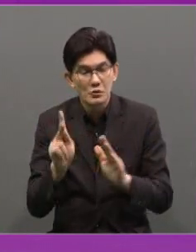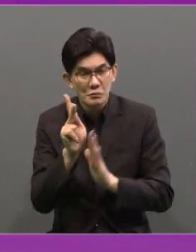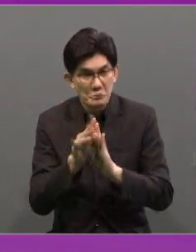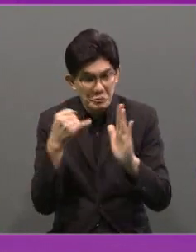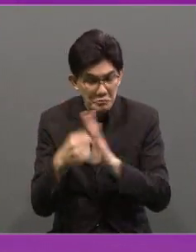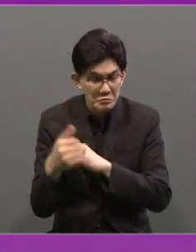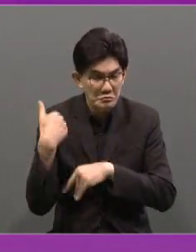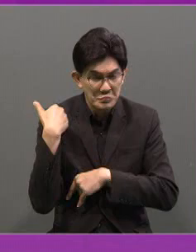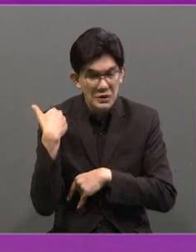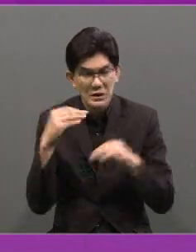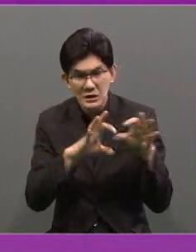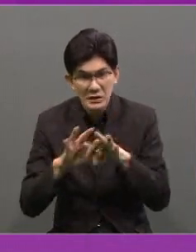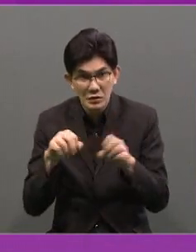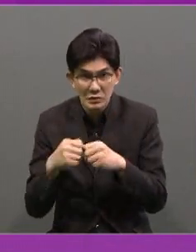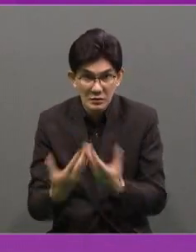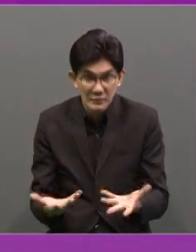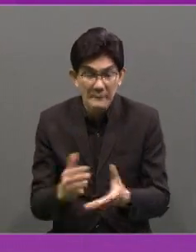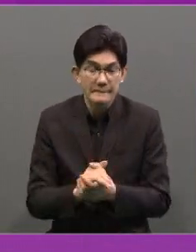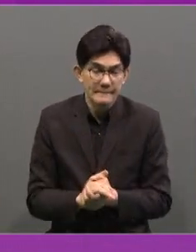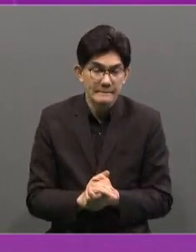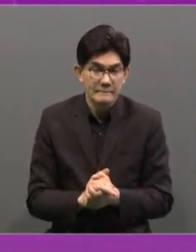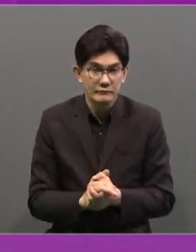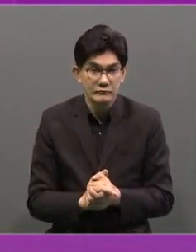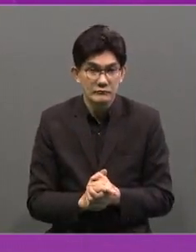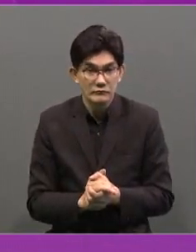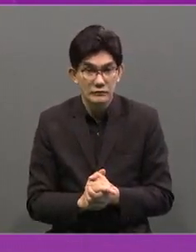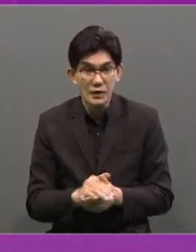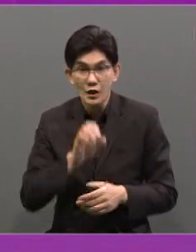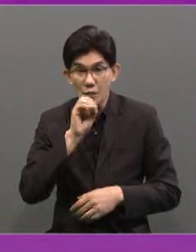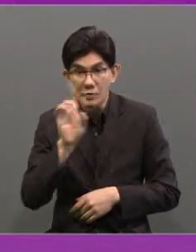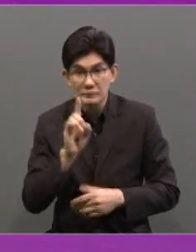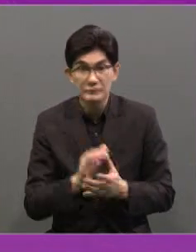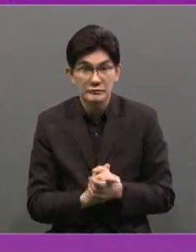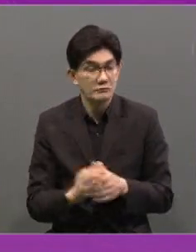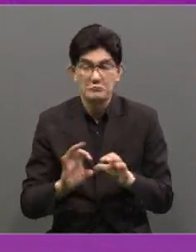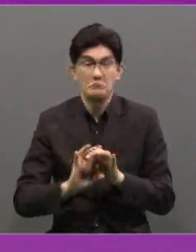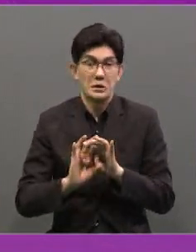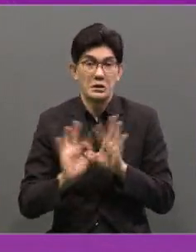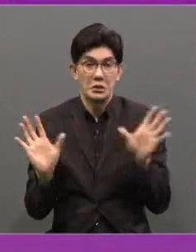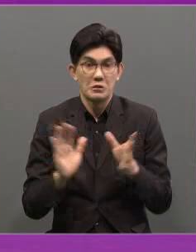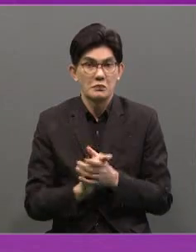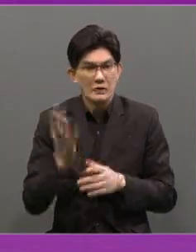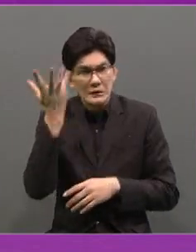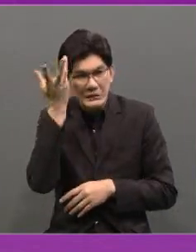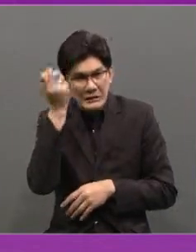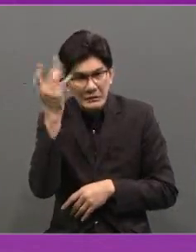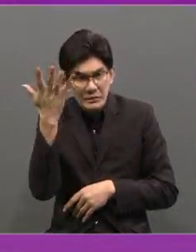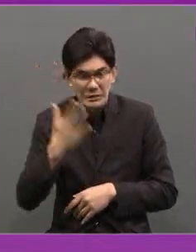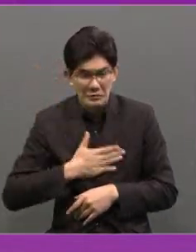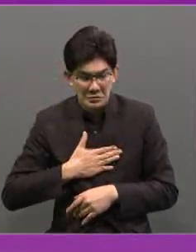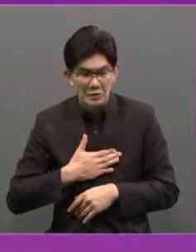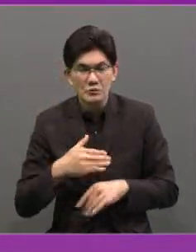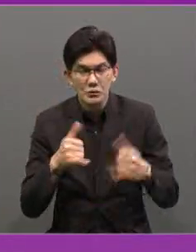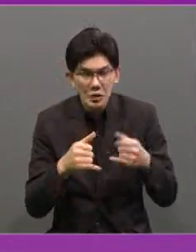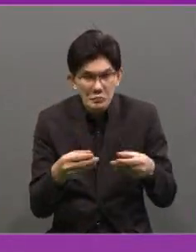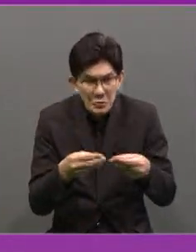มาเป็นพยานกับว่ามีความเกี่ยวข้องอย่างไรบ้างซึ่งเจ้าตัวคุณเส้นด้ายเนี่ยเธอยืนยันว่าเธอไม่เกี่ยวแล้วไม่กังวลเพราะว่าตัวเองแค่ไปเล่นพนัน